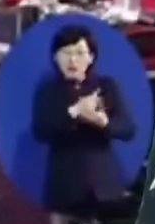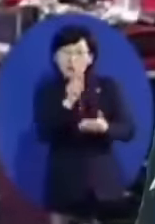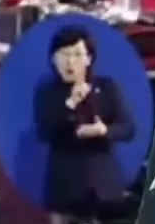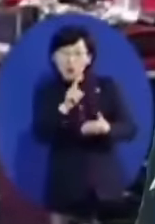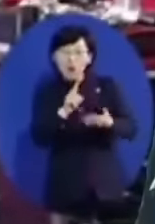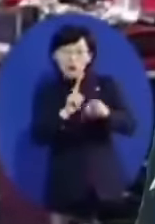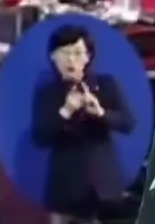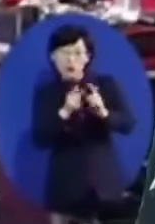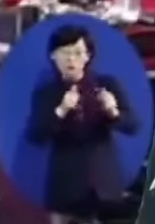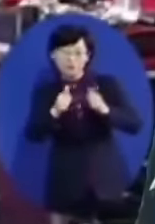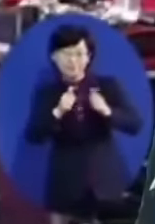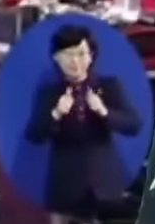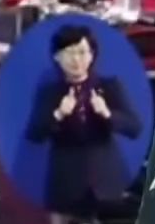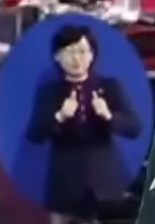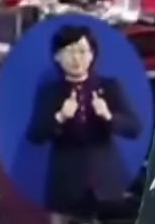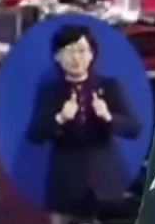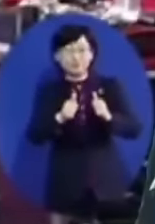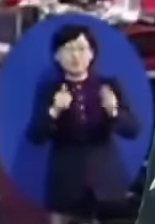경쟁을 했습니다.